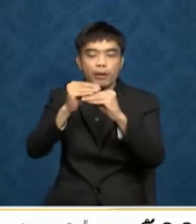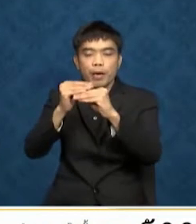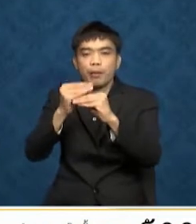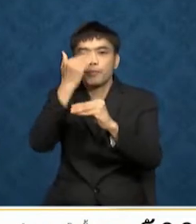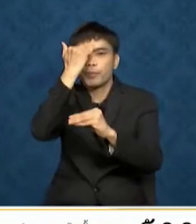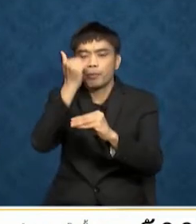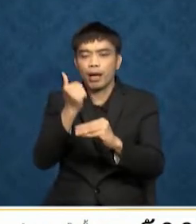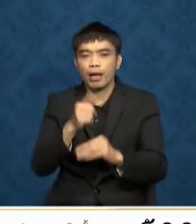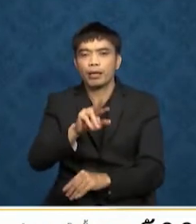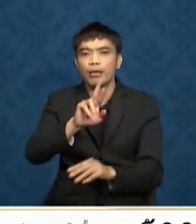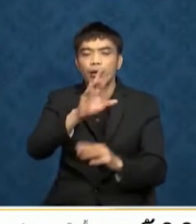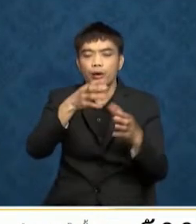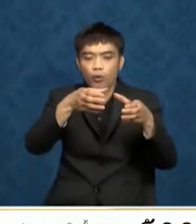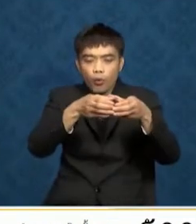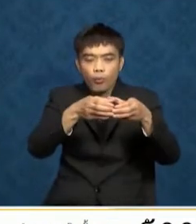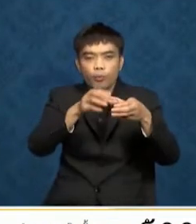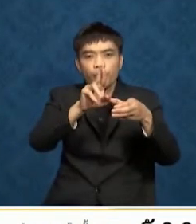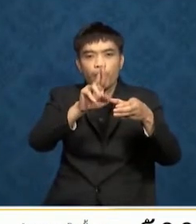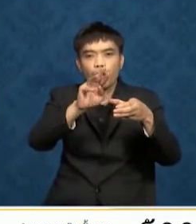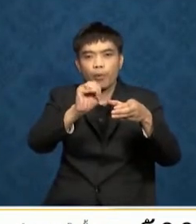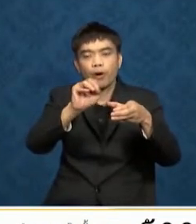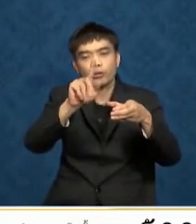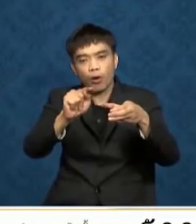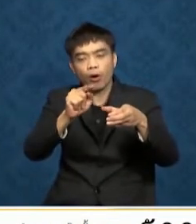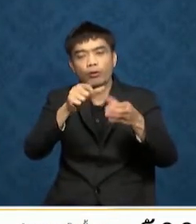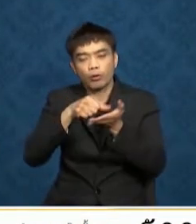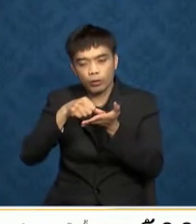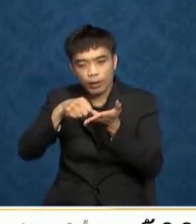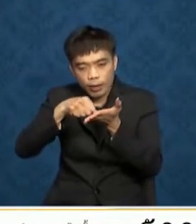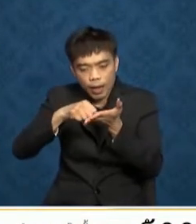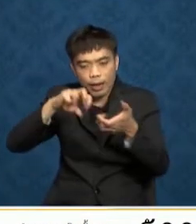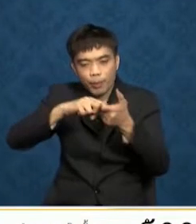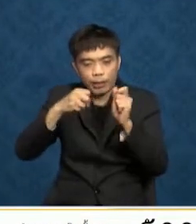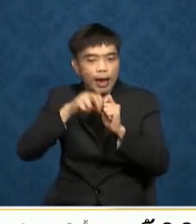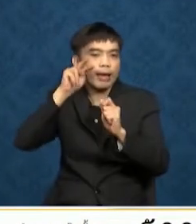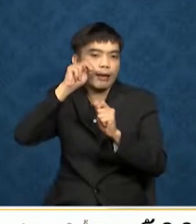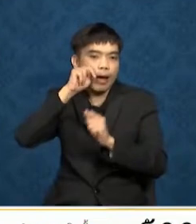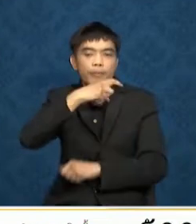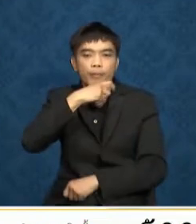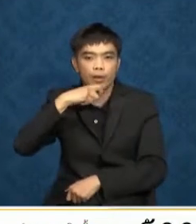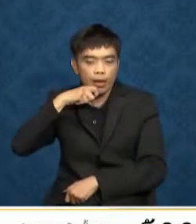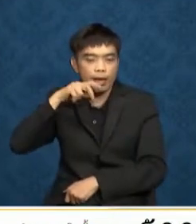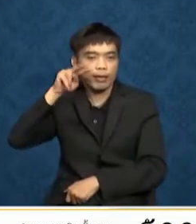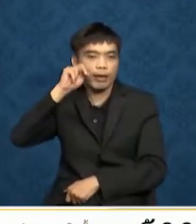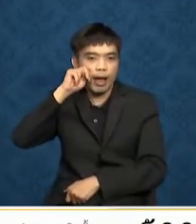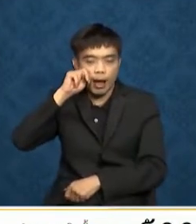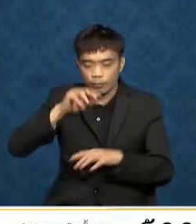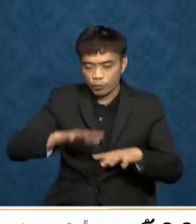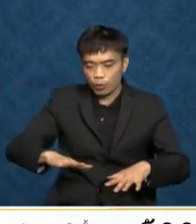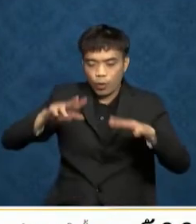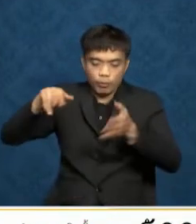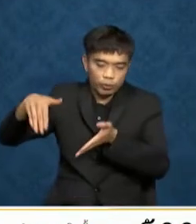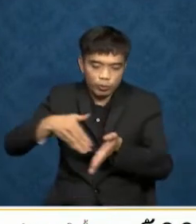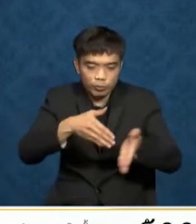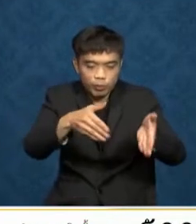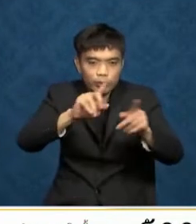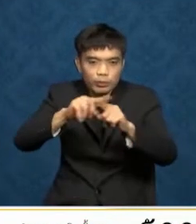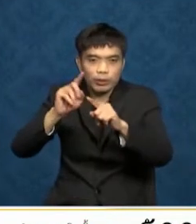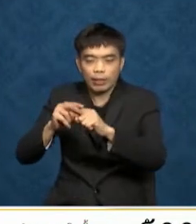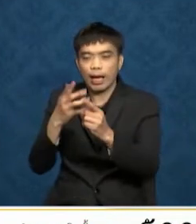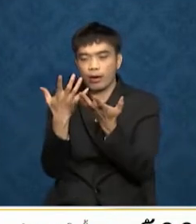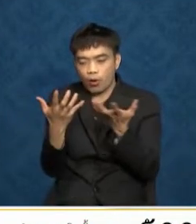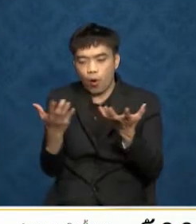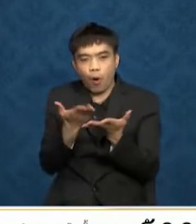รัฐมนตรีเ้าได้ไปทำงานแก้ไขระบบน้ำชนประทานแก้ไขภัยแล้งพูดแก้ไขปัญหาราคาแก้ไข